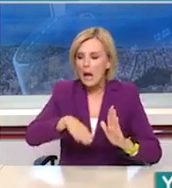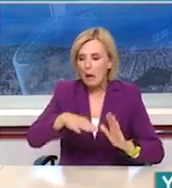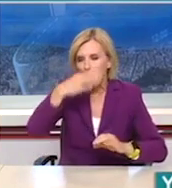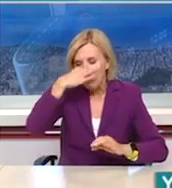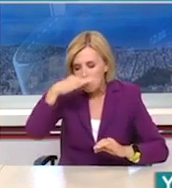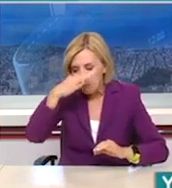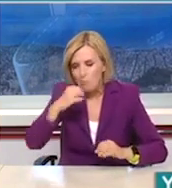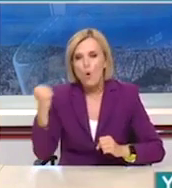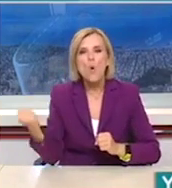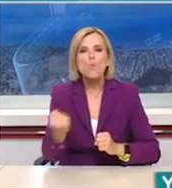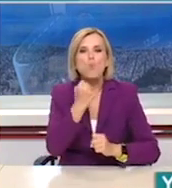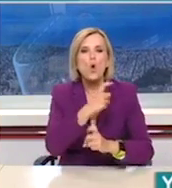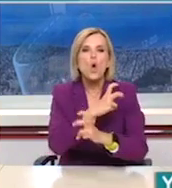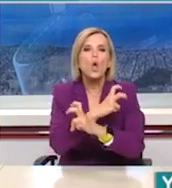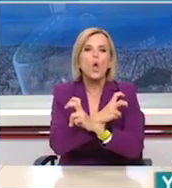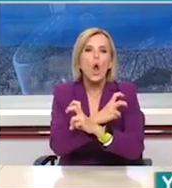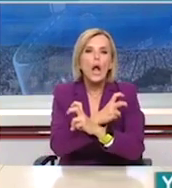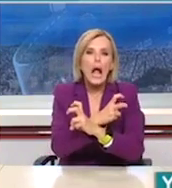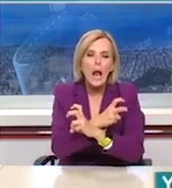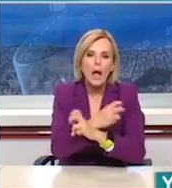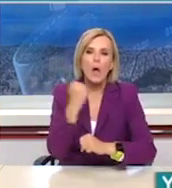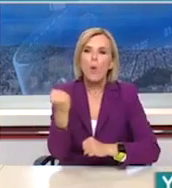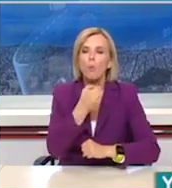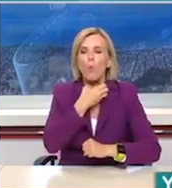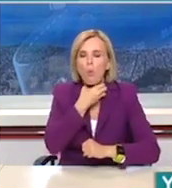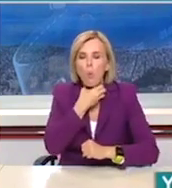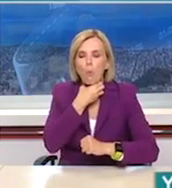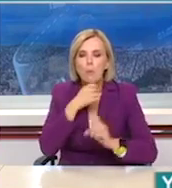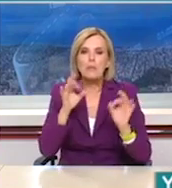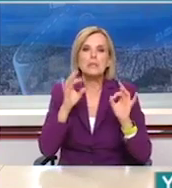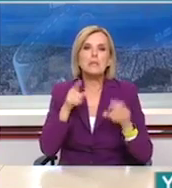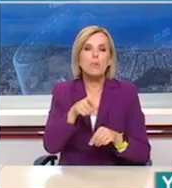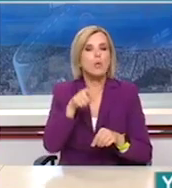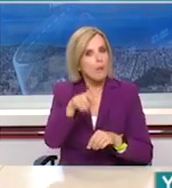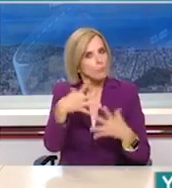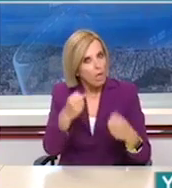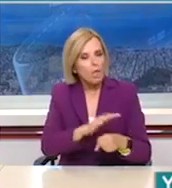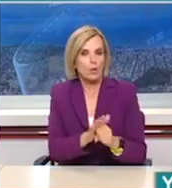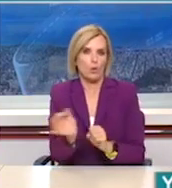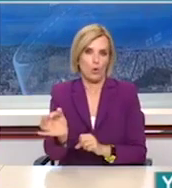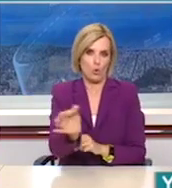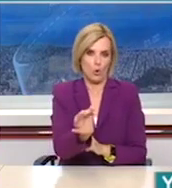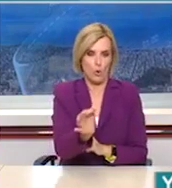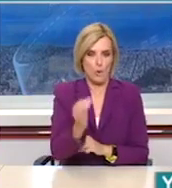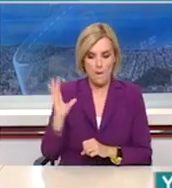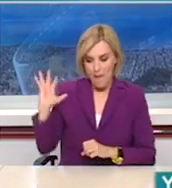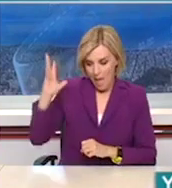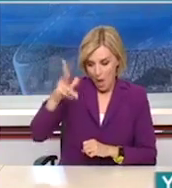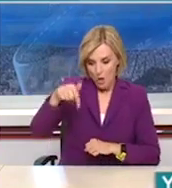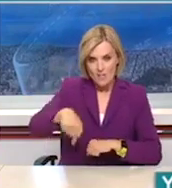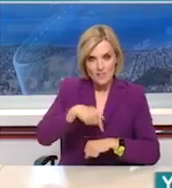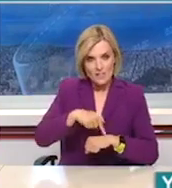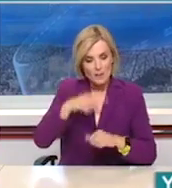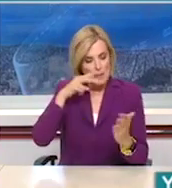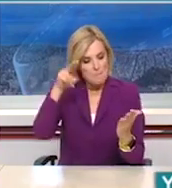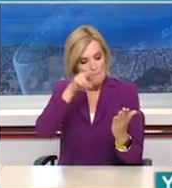καταβολή, μια μυαλγία και ένα πονόλαιμο, δεν ελέγχονται και έχουν τον ιό. Σε καμία από τις μελέτες που έχω δει μέχρι τώρα δεν